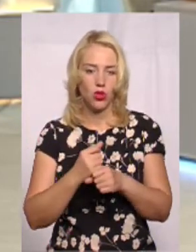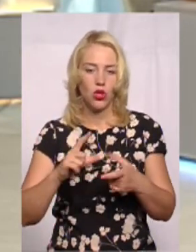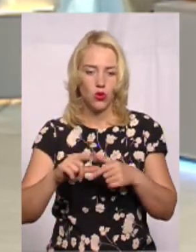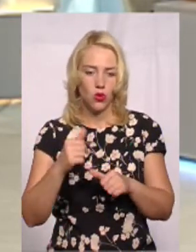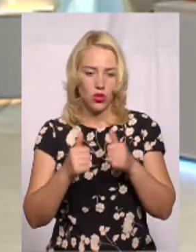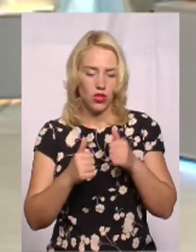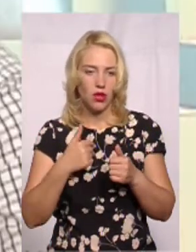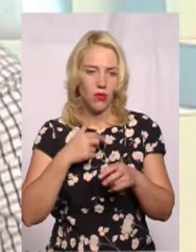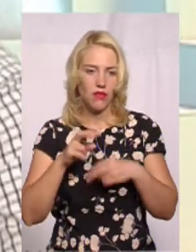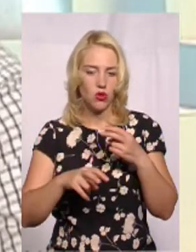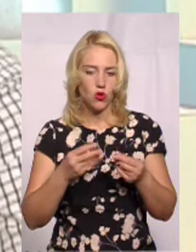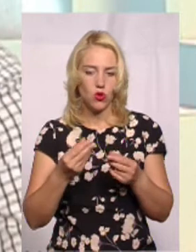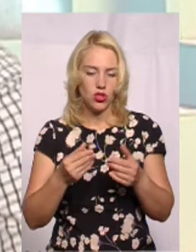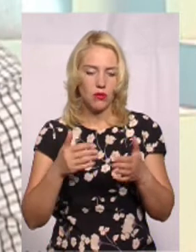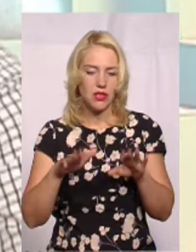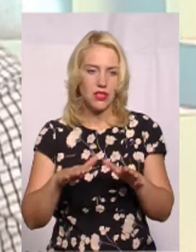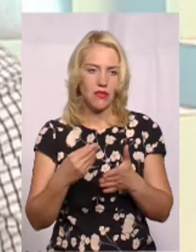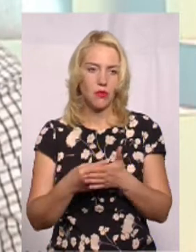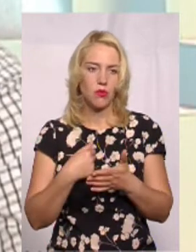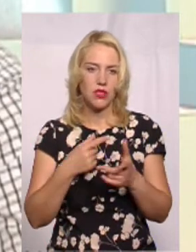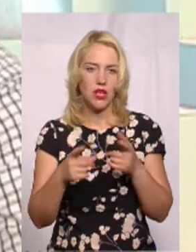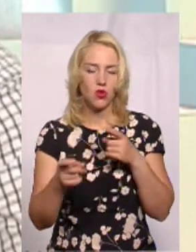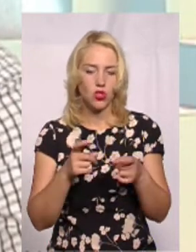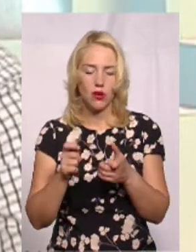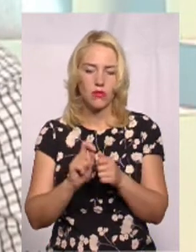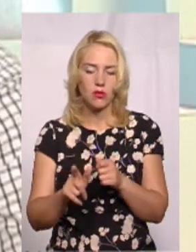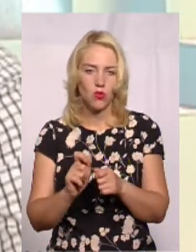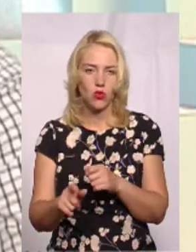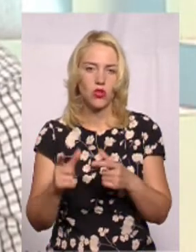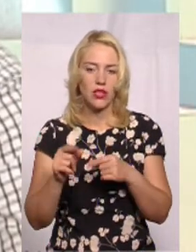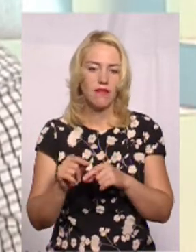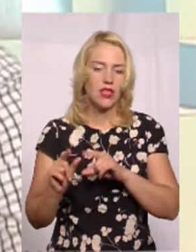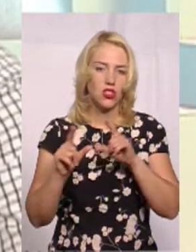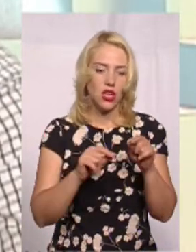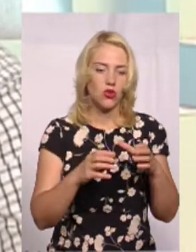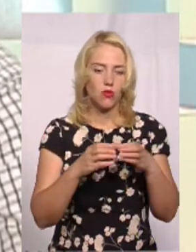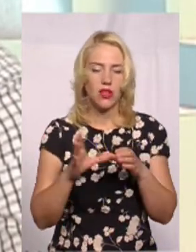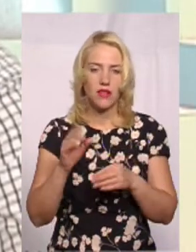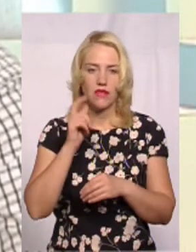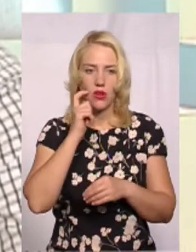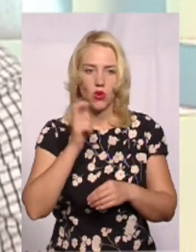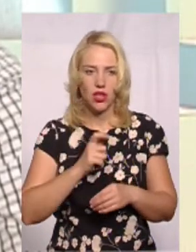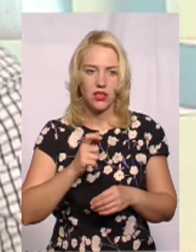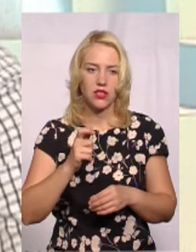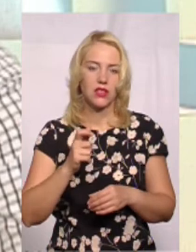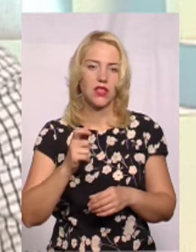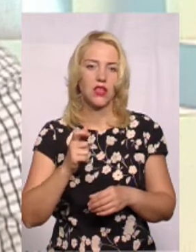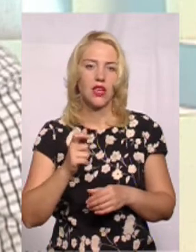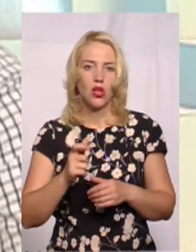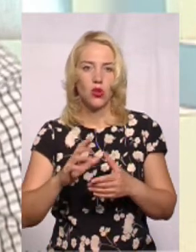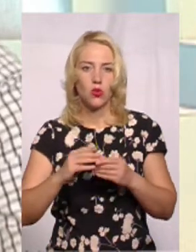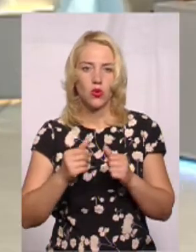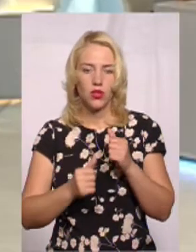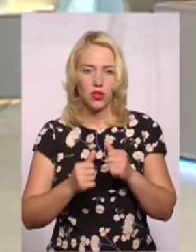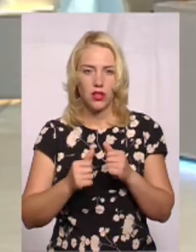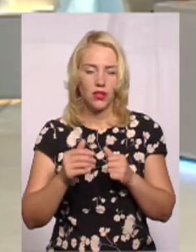в місцевих бюджетах, ми спонсори долучаємо, де відряджають команди на всеукраїнські турніри юних знавців.